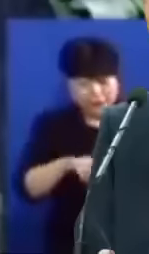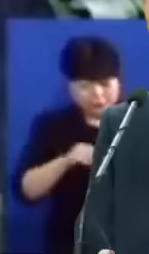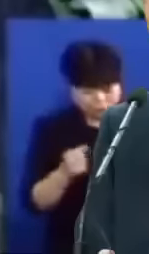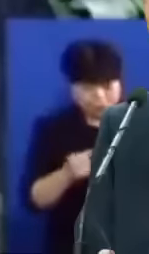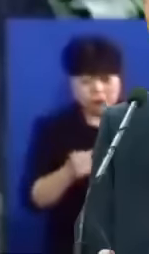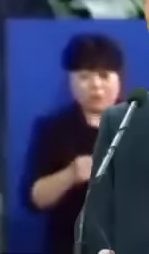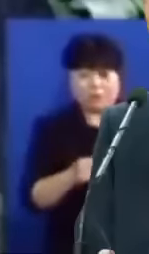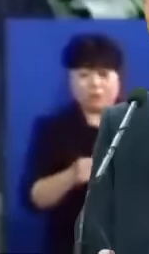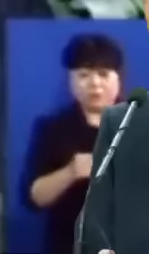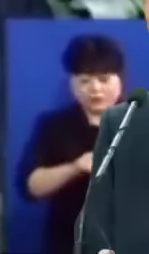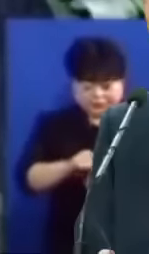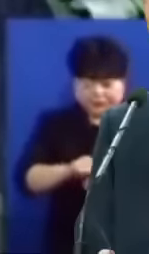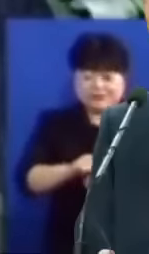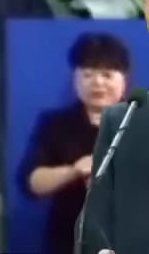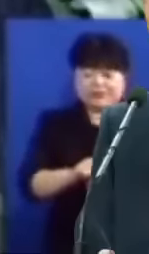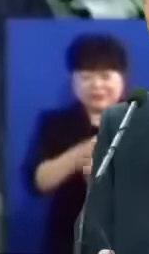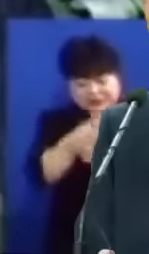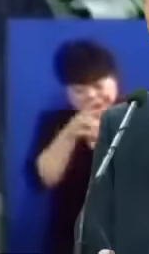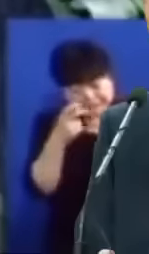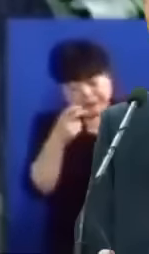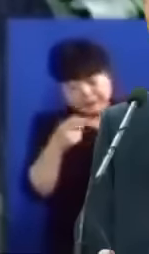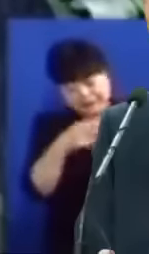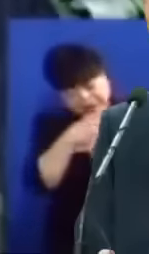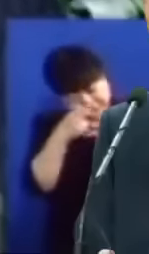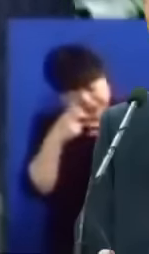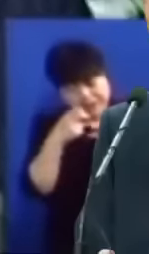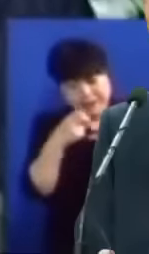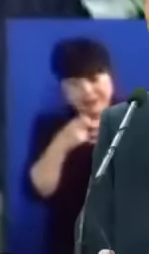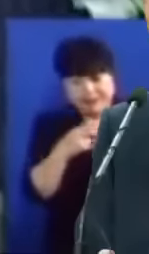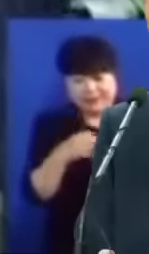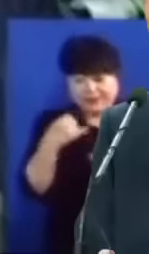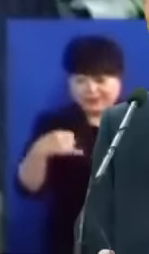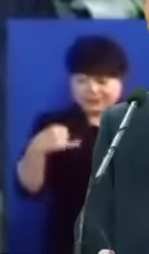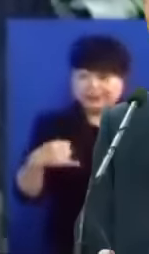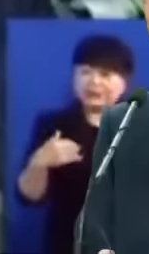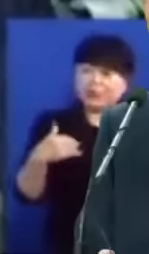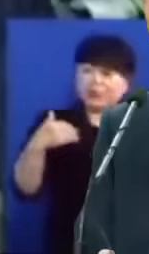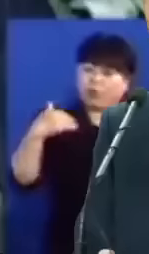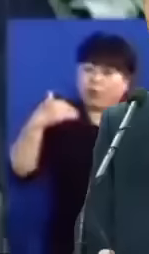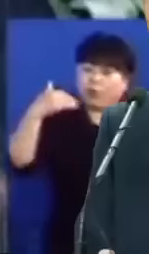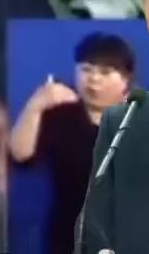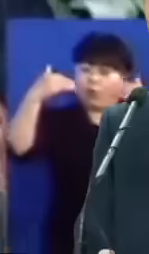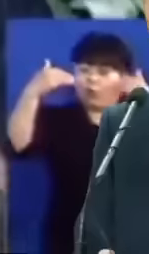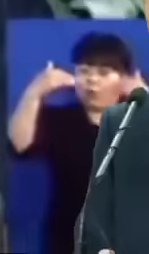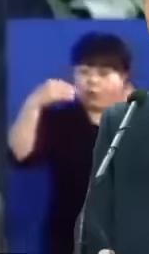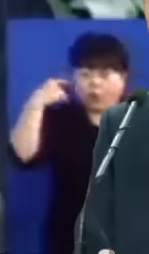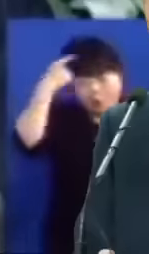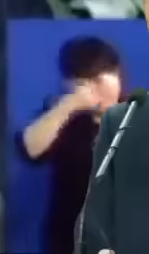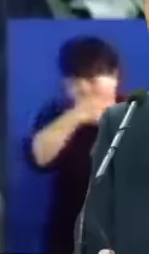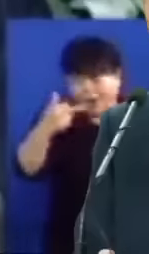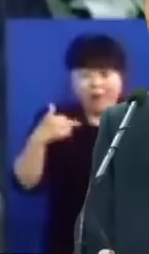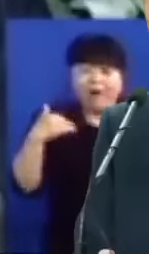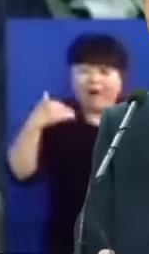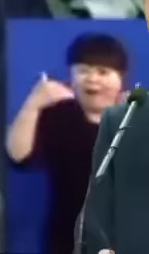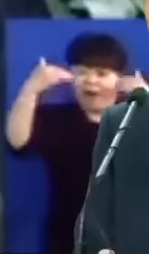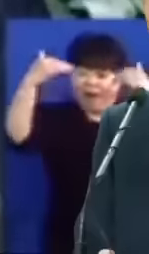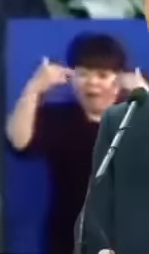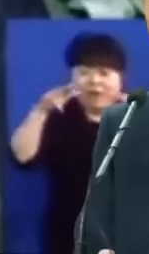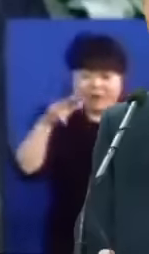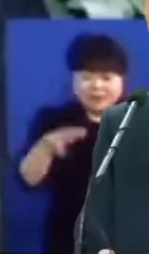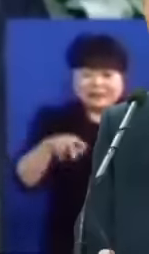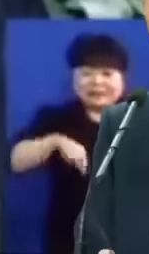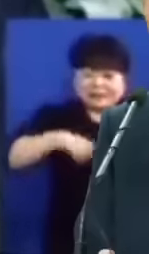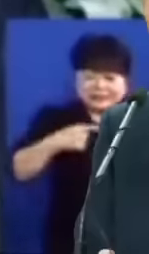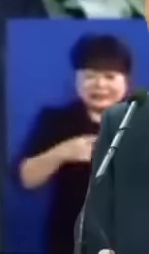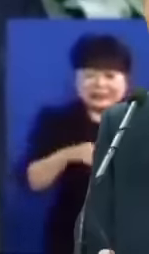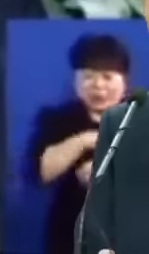손 씻으라면 씻고 잠옷 입고 자라면 자고 하는데, 애가 점점 자라서 머리가 커지면은 이제는